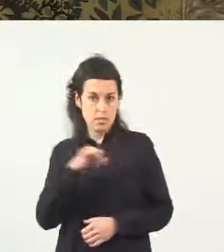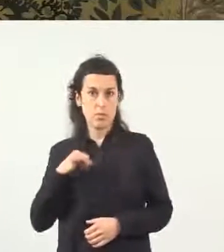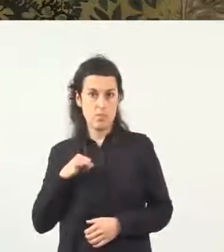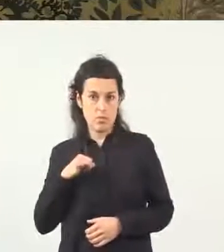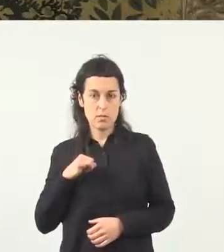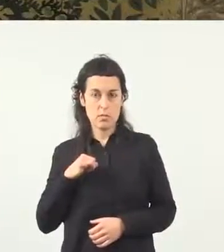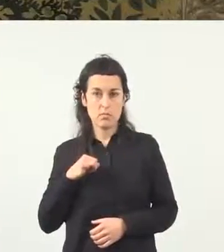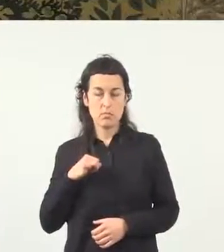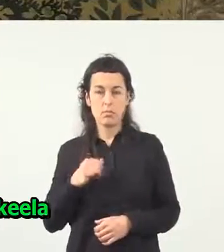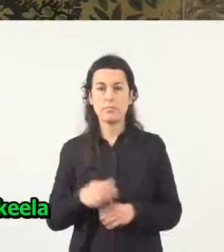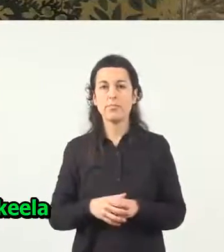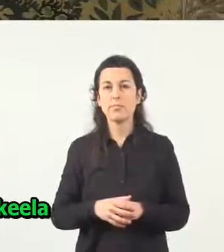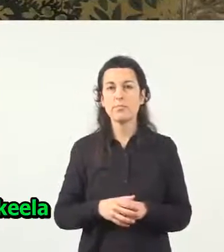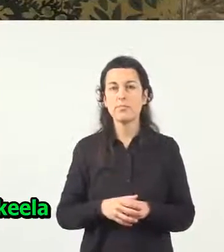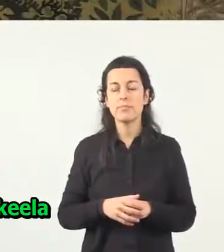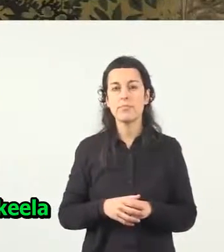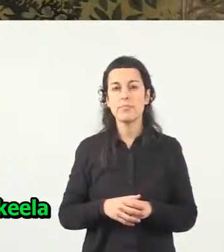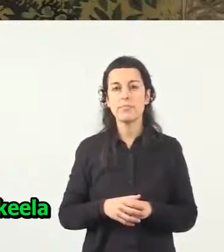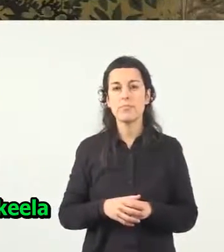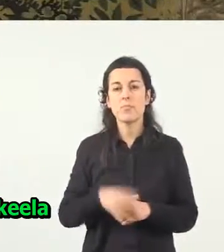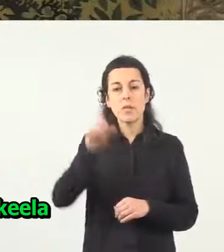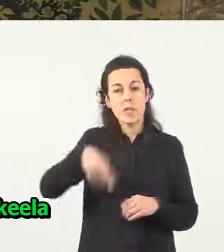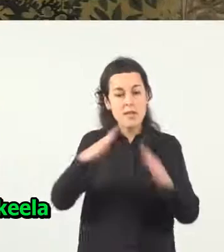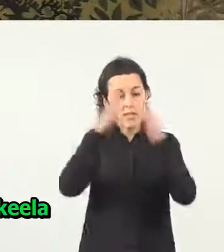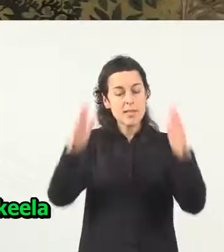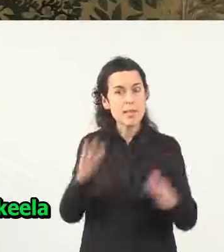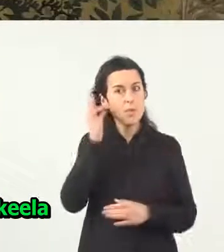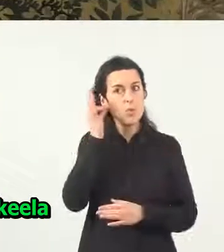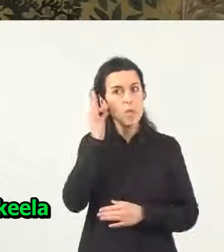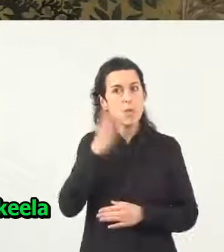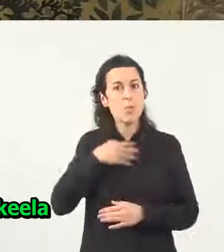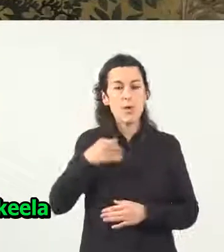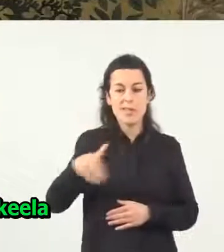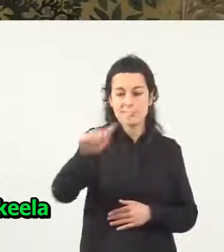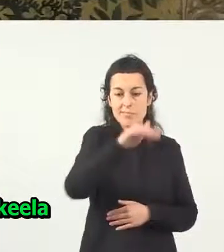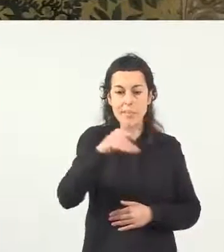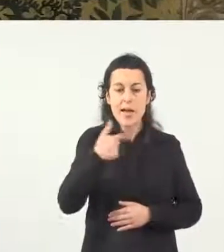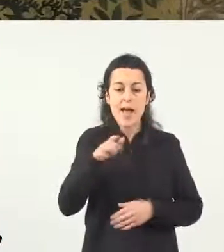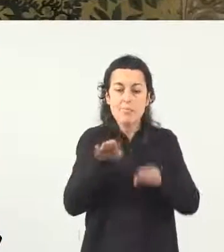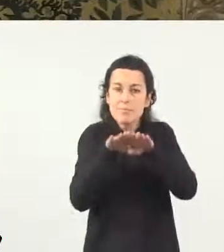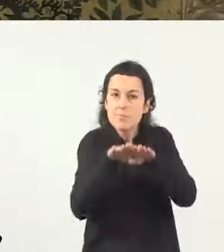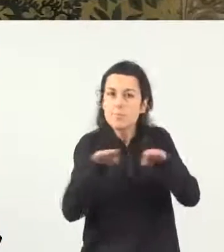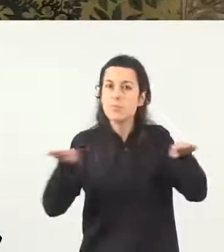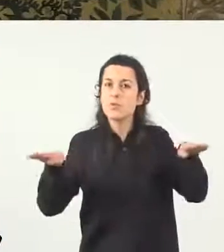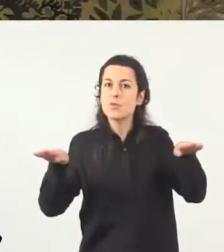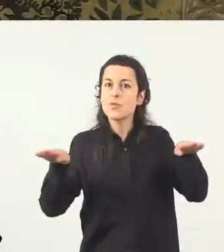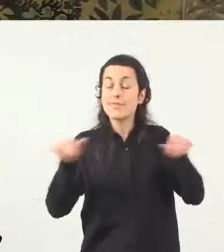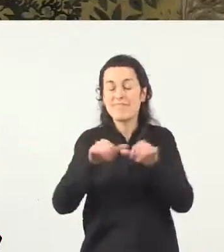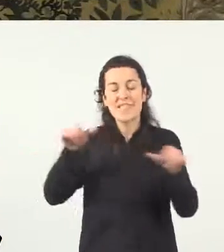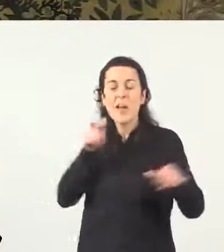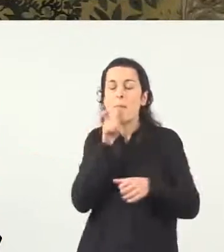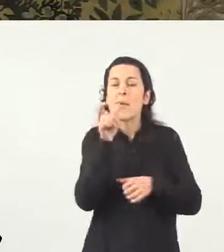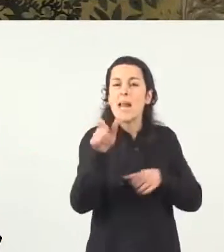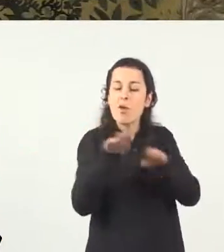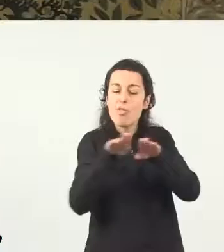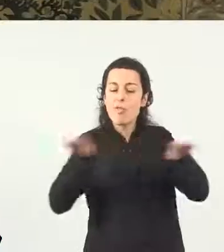ez da? Ez bakarrik hori, nik uste dut emakumeen etxeak izan daitezke leku bat horizontaltasuna ere, itzau ez dut orain arte erabili